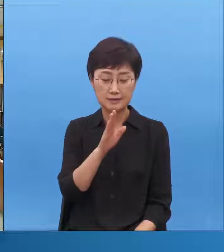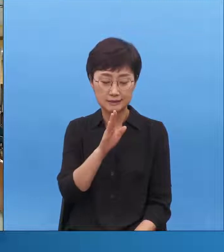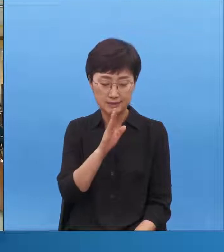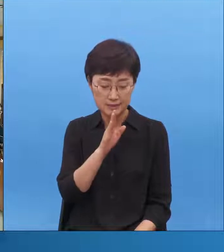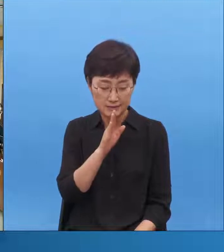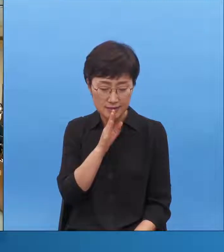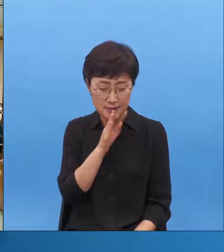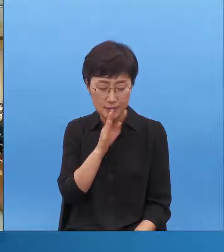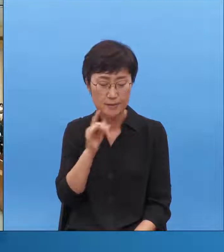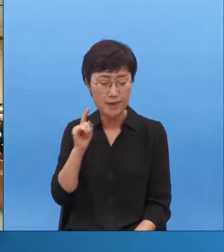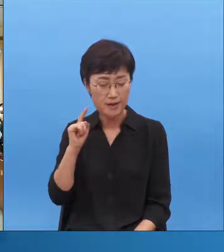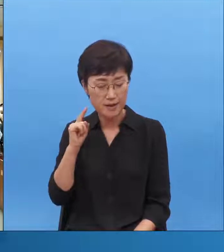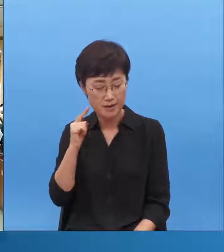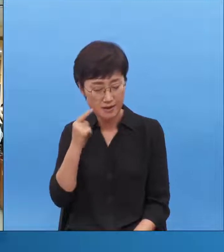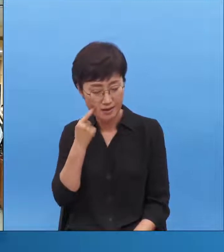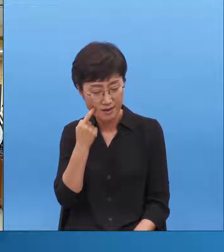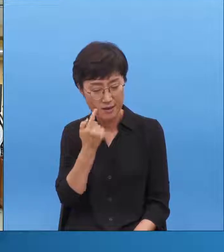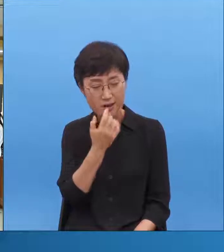참